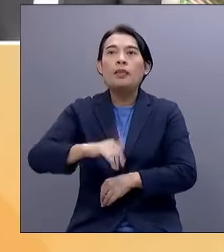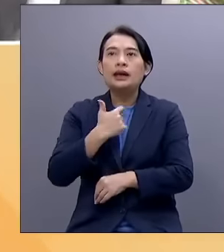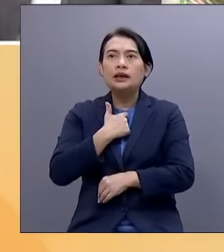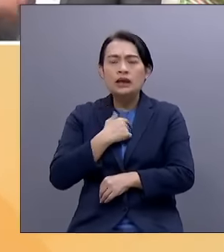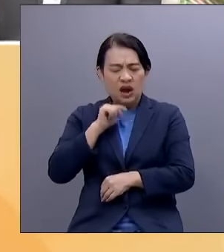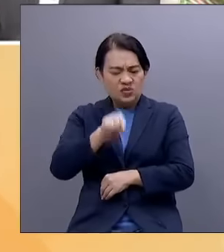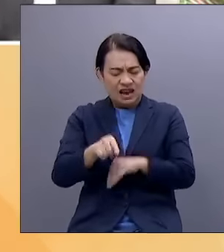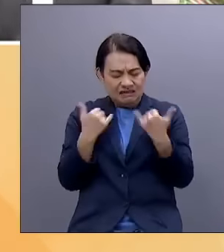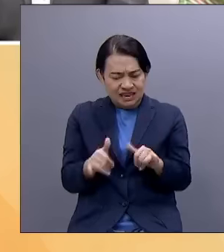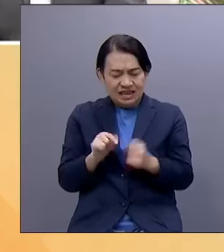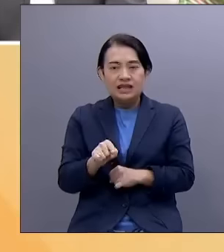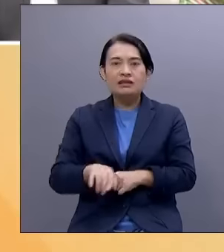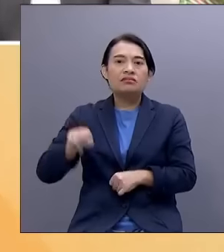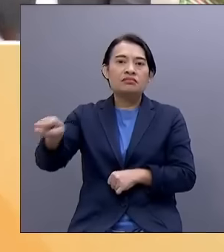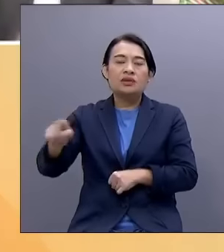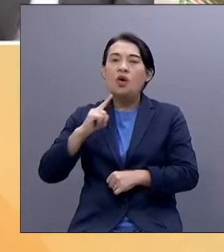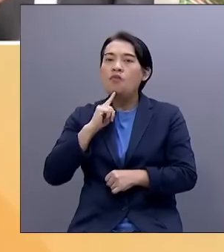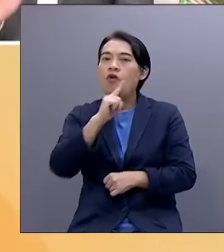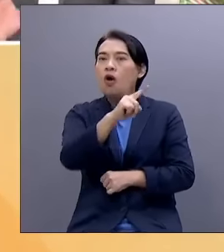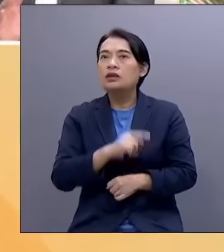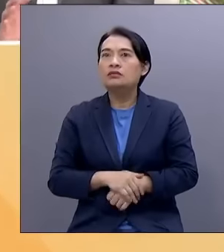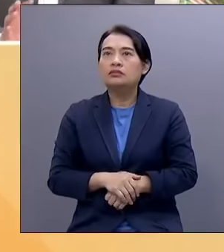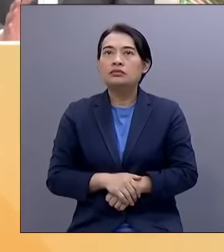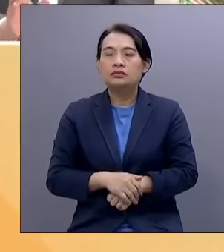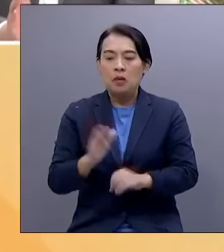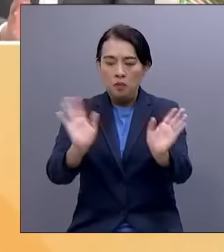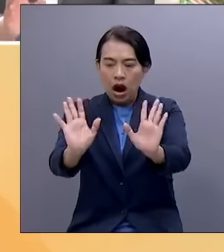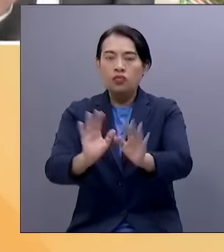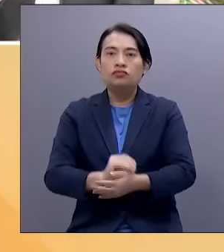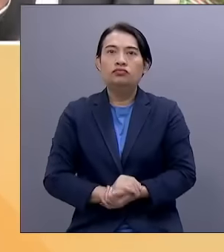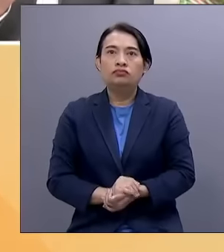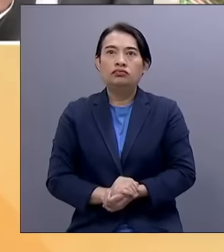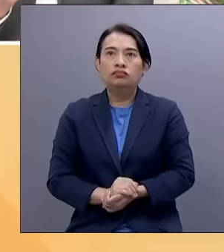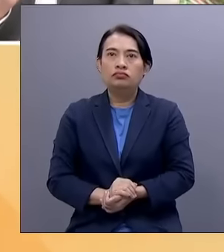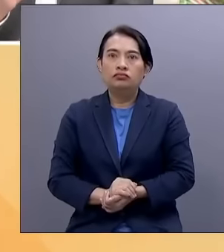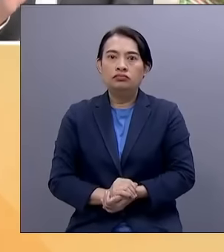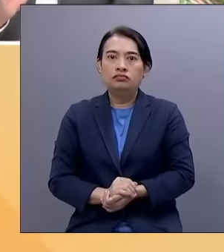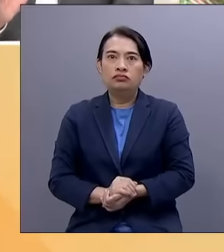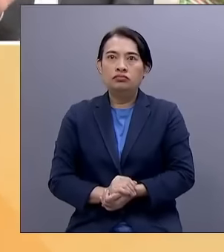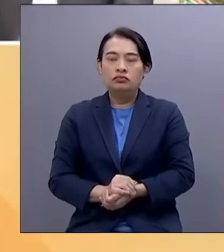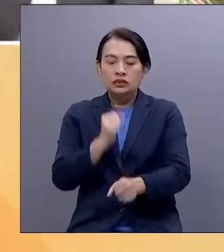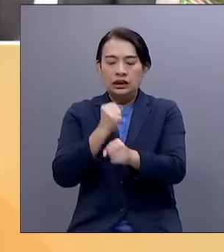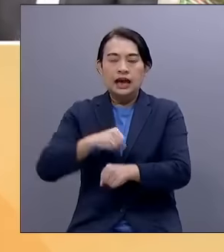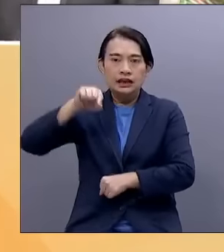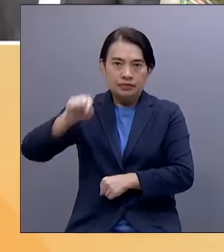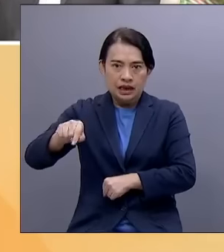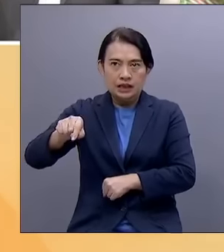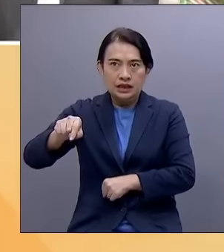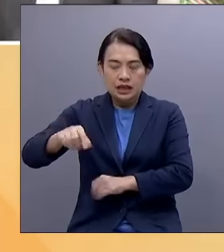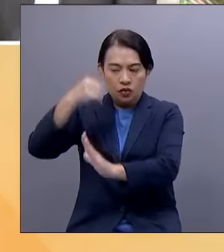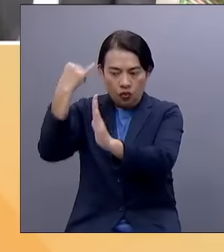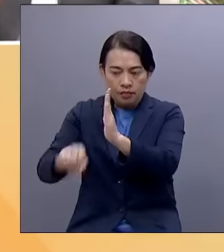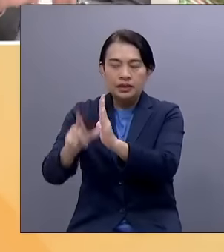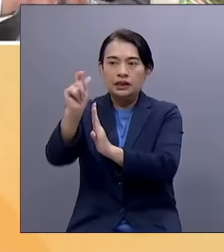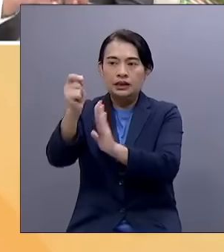เล่นอีกฝ่ายนึงเขไม่ไฟฟ้องอหัวหมอผมไม่อยากให้เกิดเหตุการณ์นี้ต้องบอกอย่างงี้ก่อนครับว่าไอ้การทำแบบนี้เนี่ยนะครับมันจะเป็นความผิดอาญา